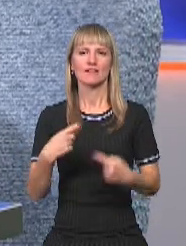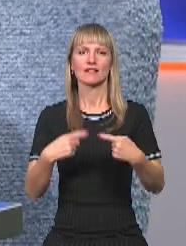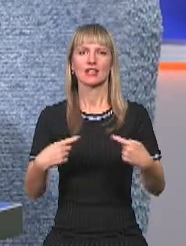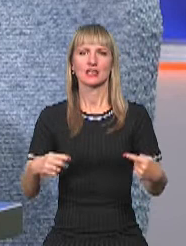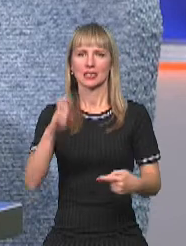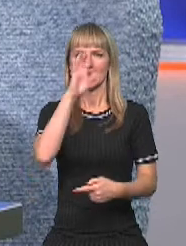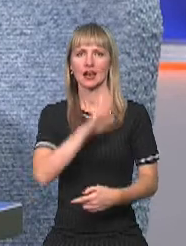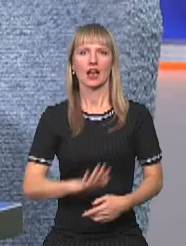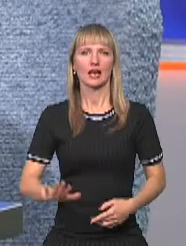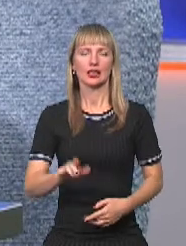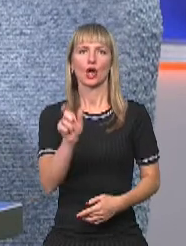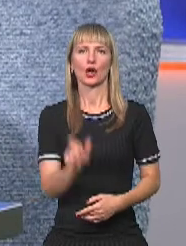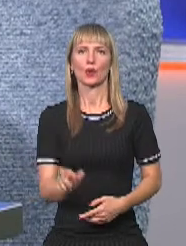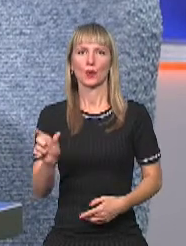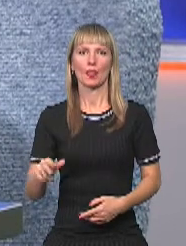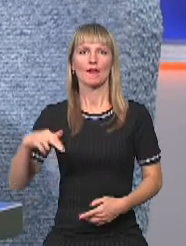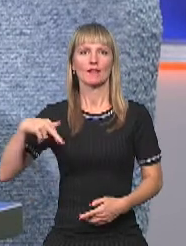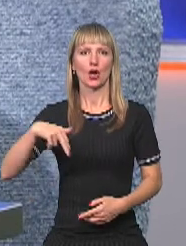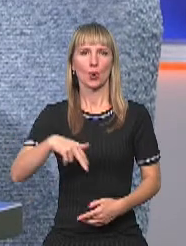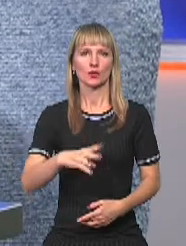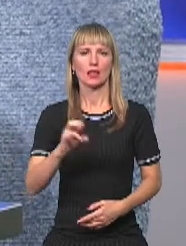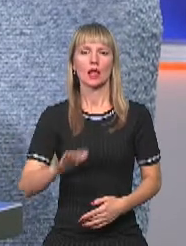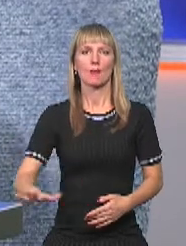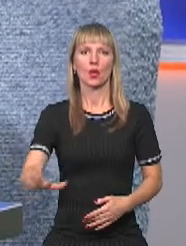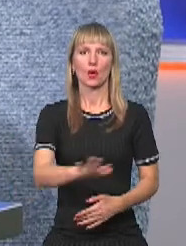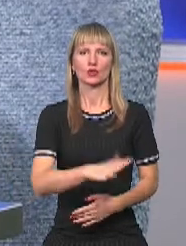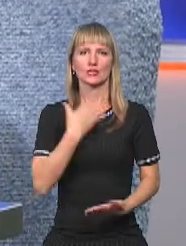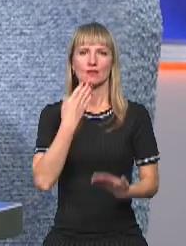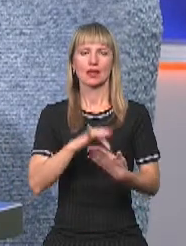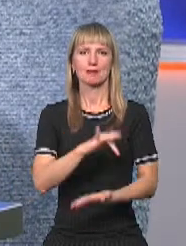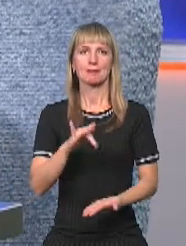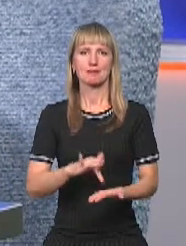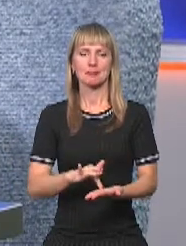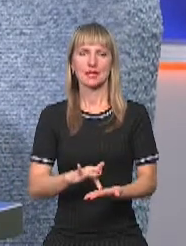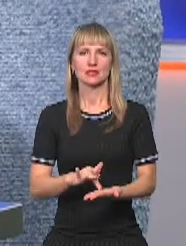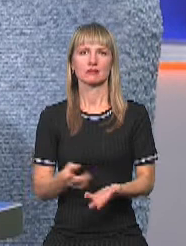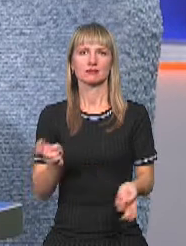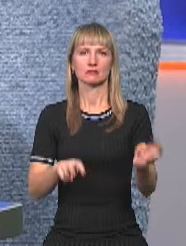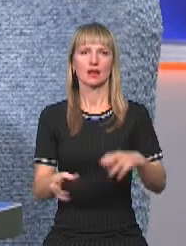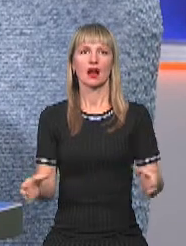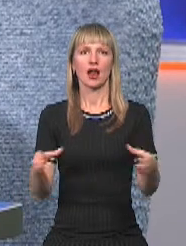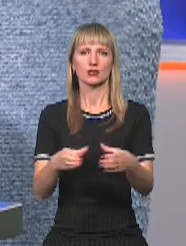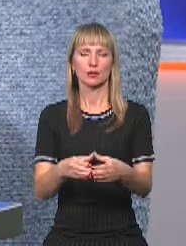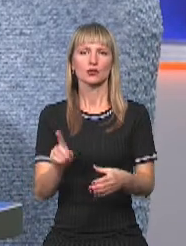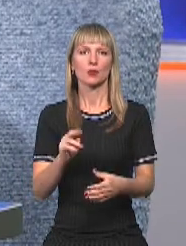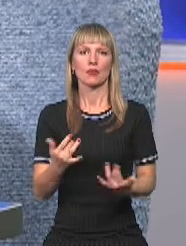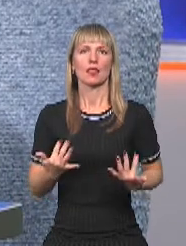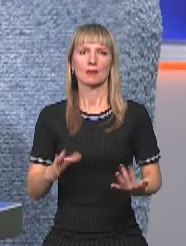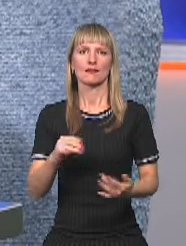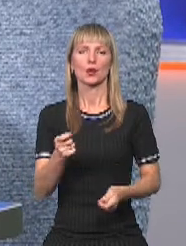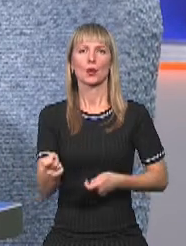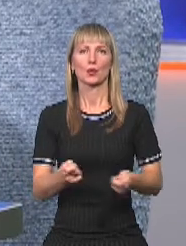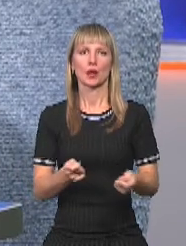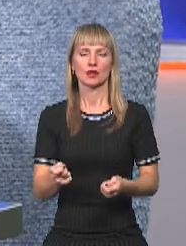різних країнах люди виходять на площі своїх міст, збираються разом, аби вимагати від